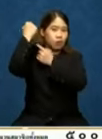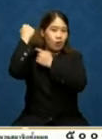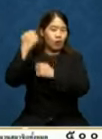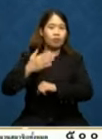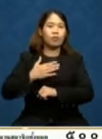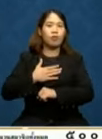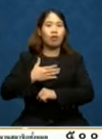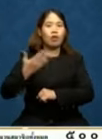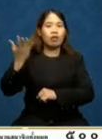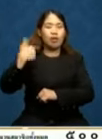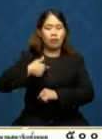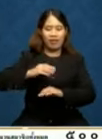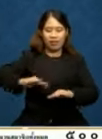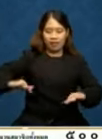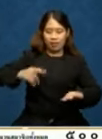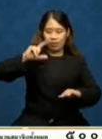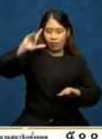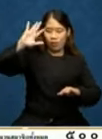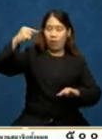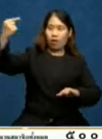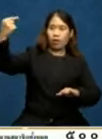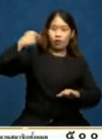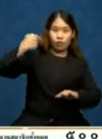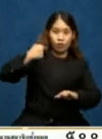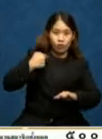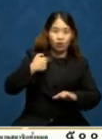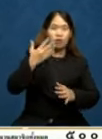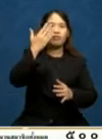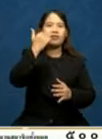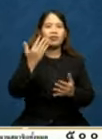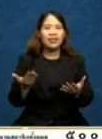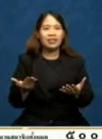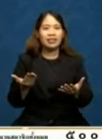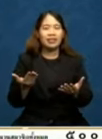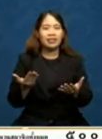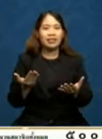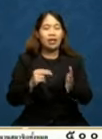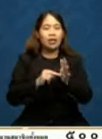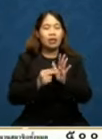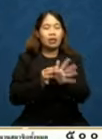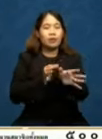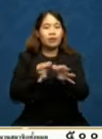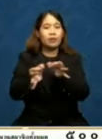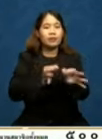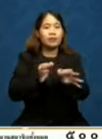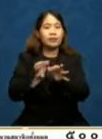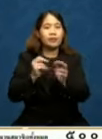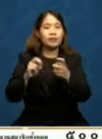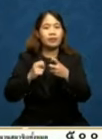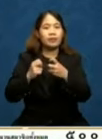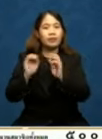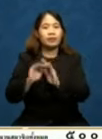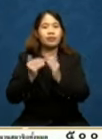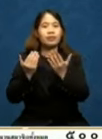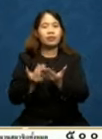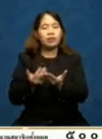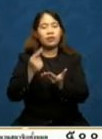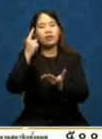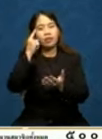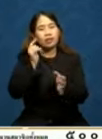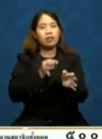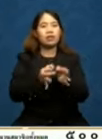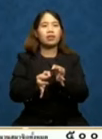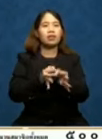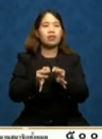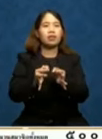ำลังที่จะดุด่าเรากำลังตีเราครับเป็นแบบนี้เพราะอะไรครับการอธิบายความรุนแรงในครอบครัวครับอาจจะอธิบายด้วยแน